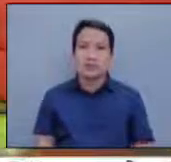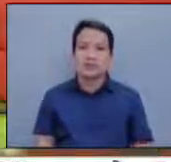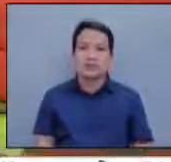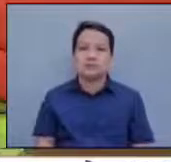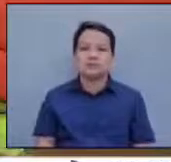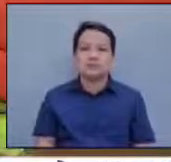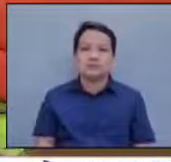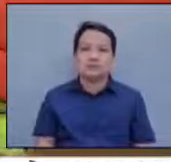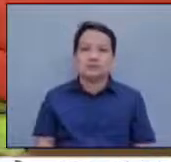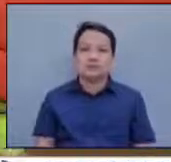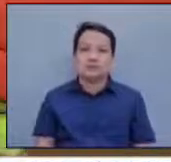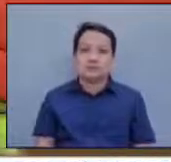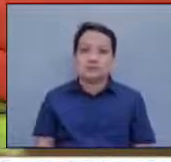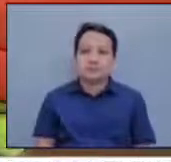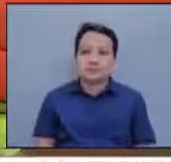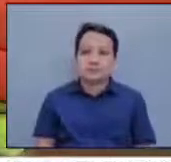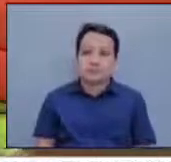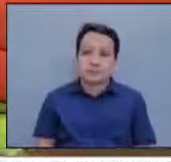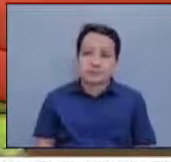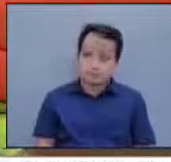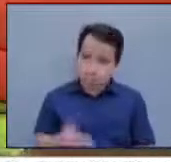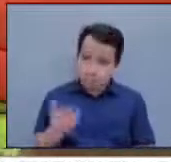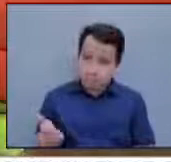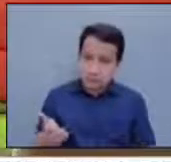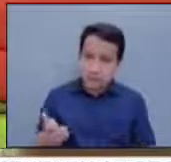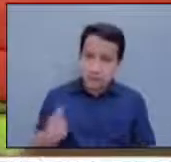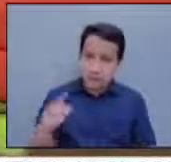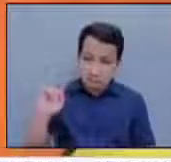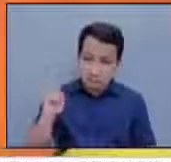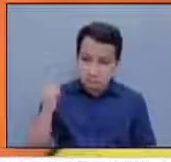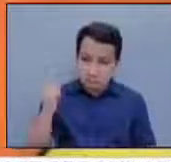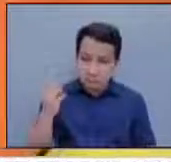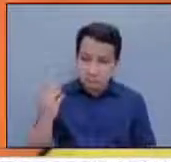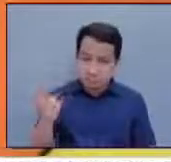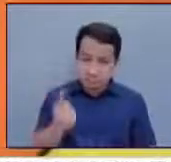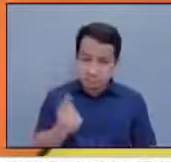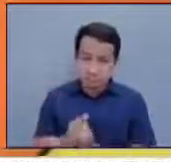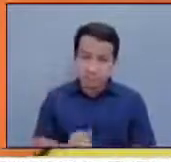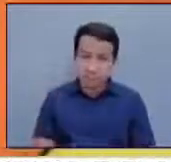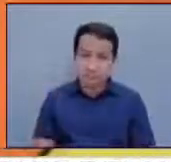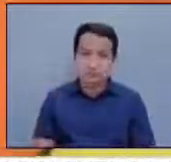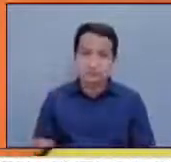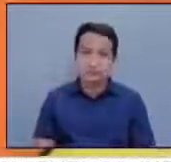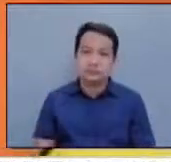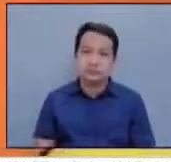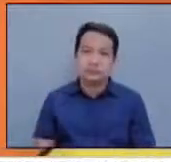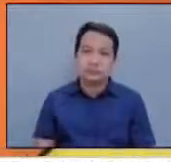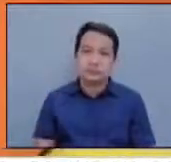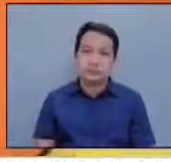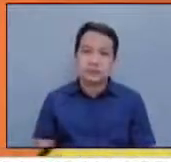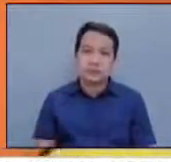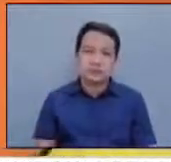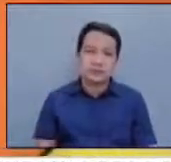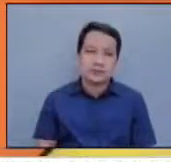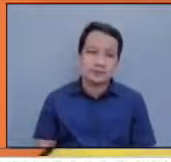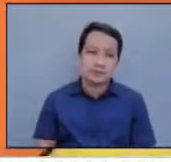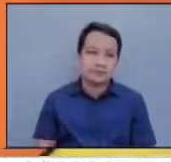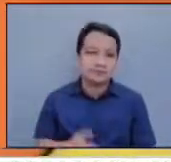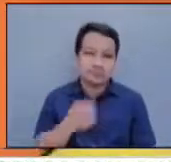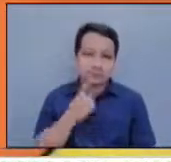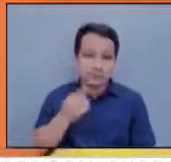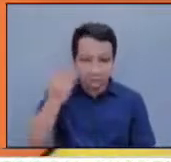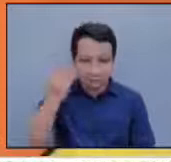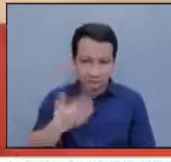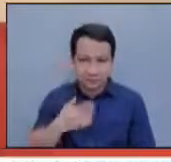sa Rise and Shine Pilipinas. All right. Uy, kauna-unahan ito ha, Asia's Golden Icons Award. Tell us more about this.